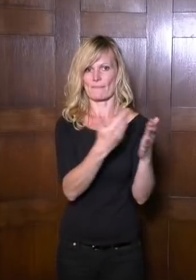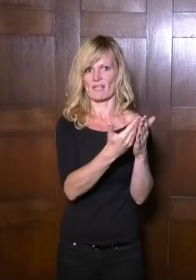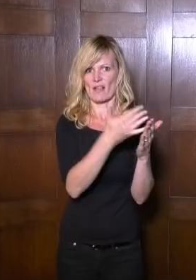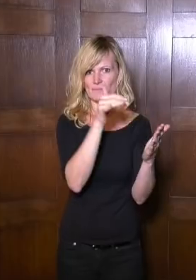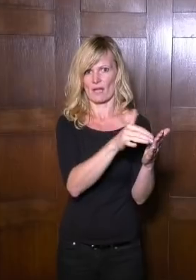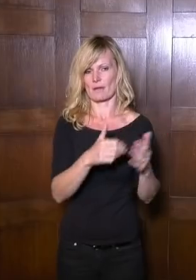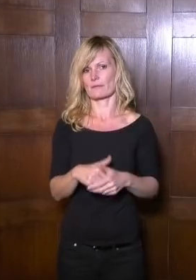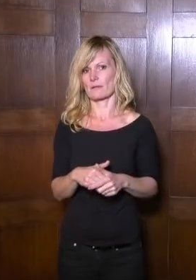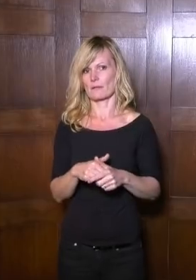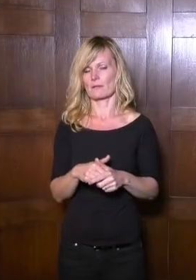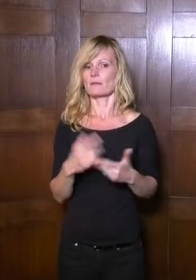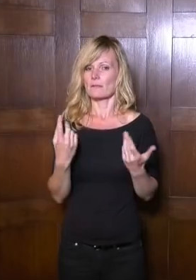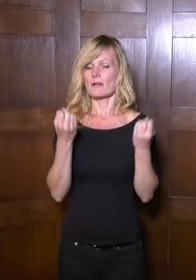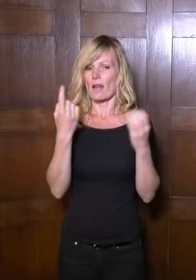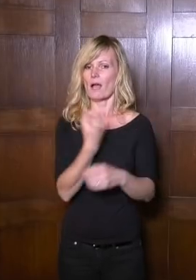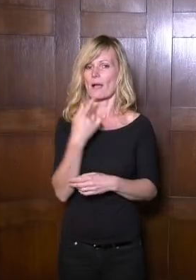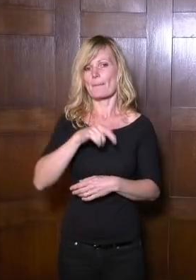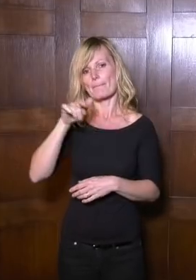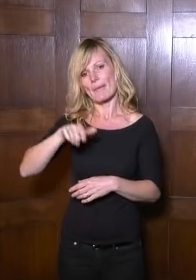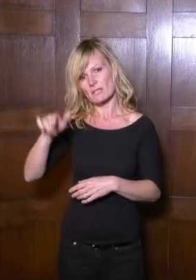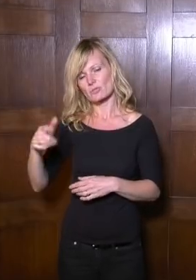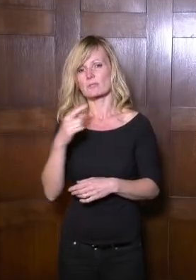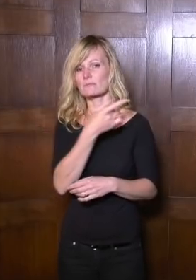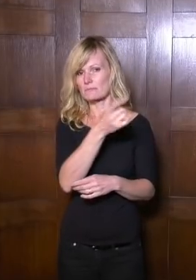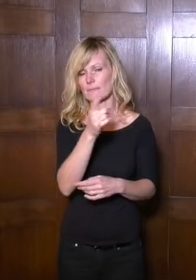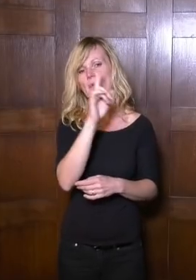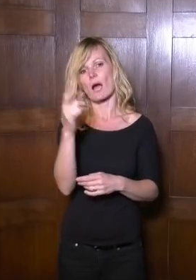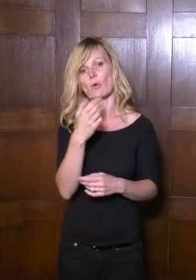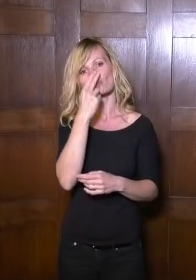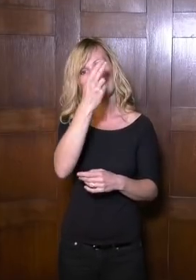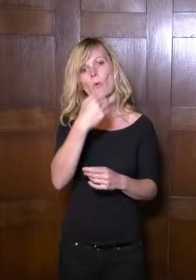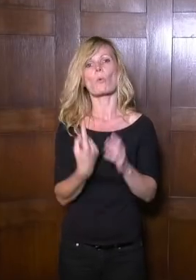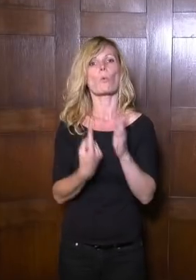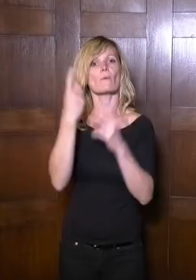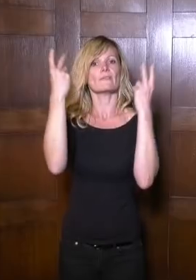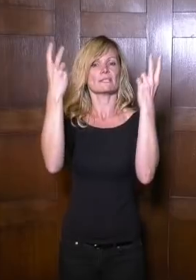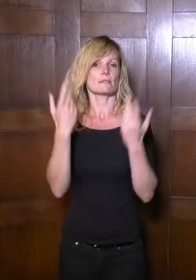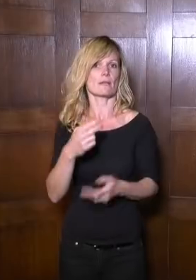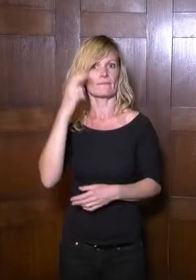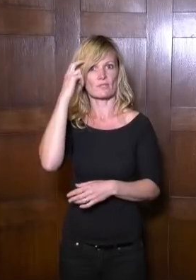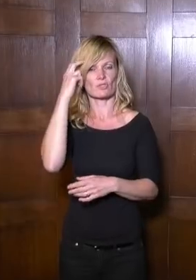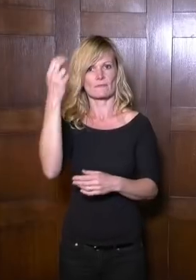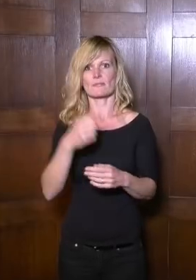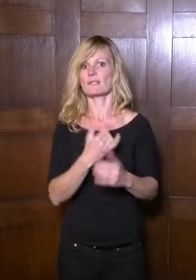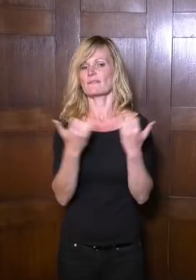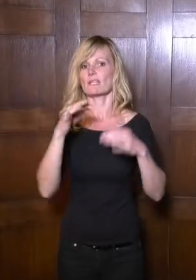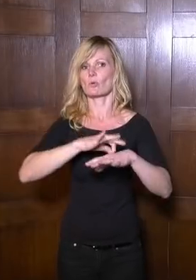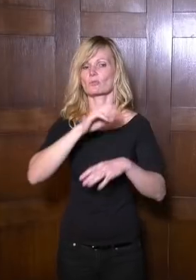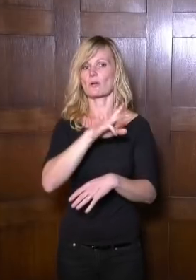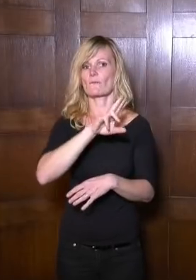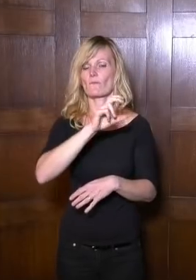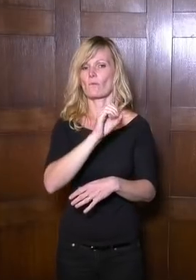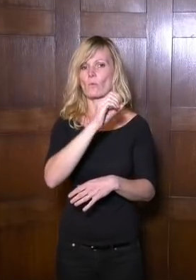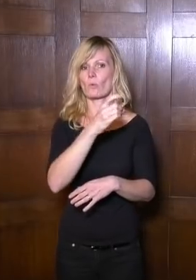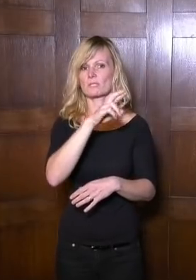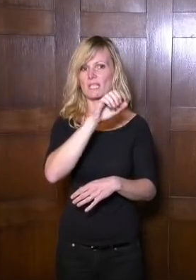Natürlich verfolgen diese Menschen auch die Aussagen von hochrangigen Wissenschaftlern, wie zum Beispiel Dr. Wodrak oder Professor